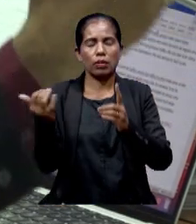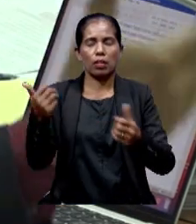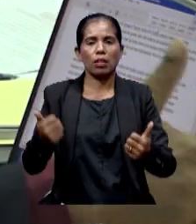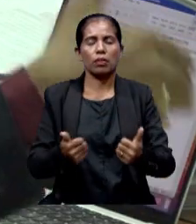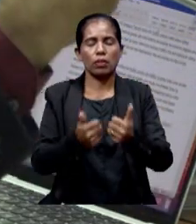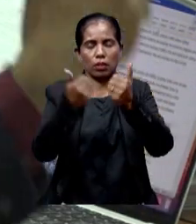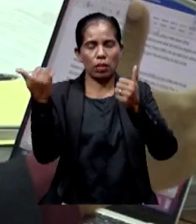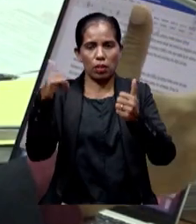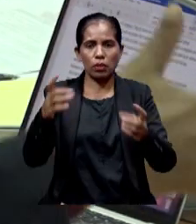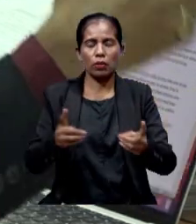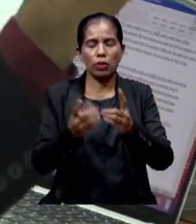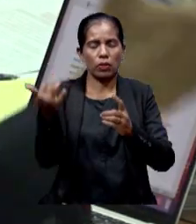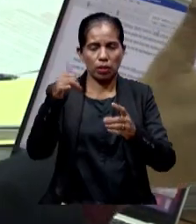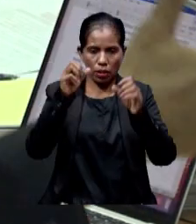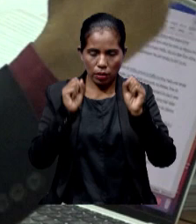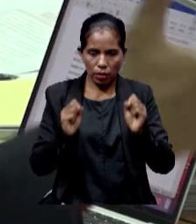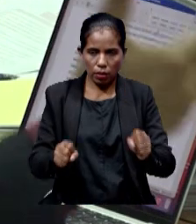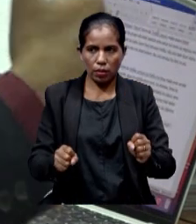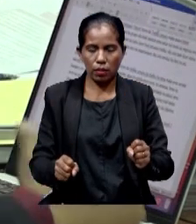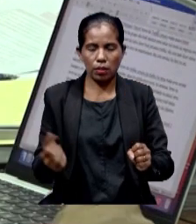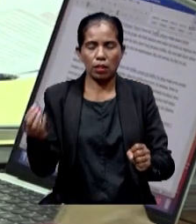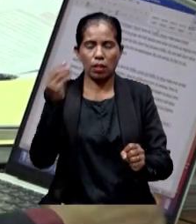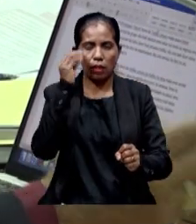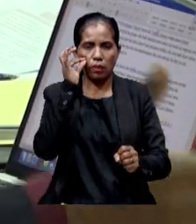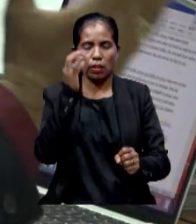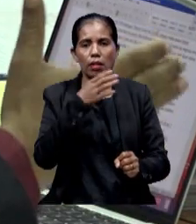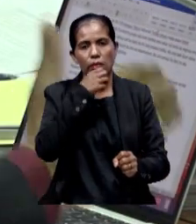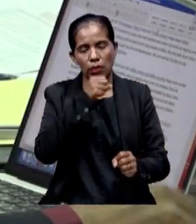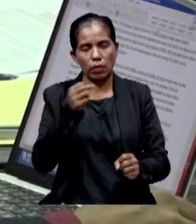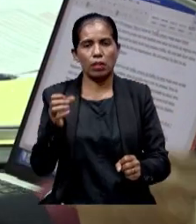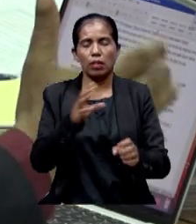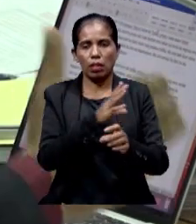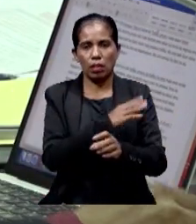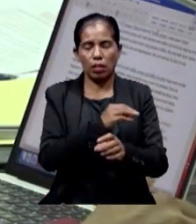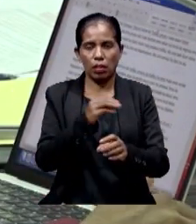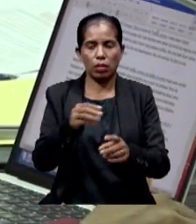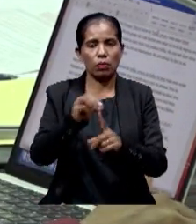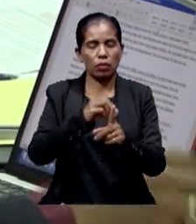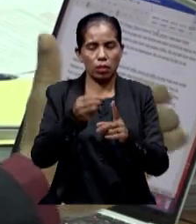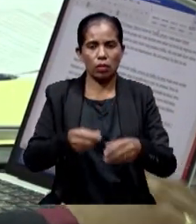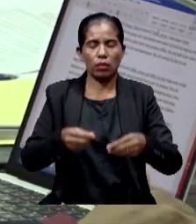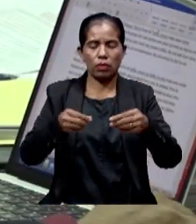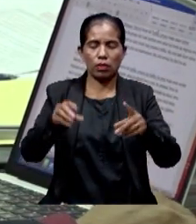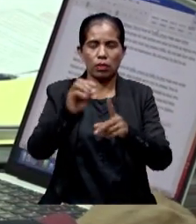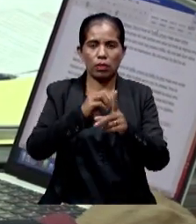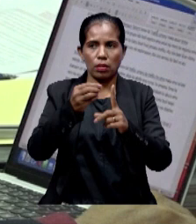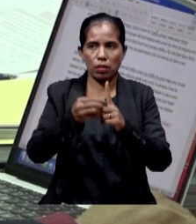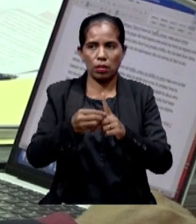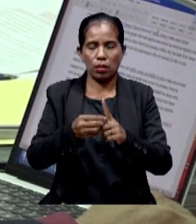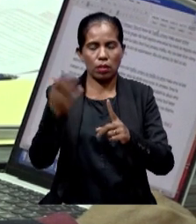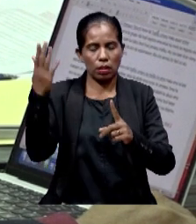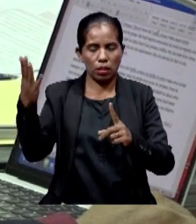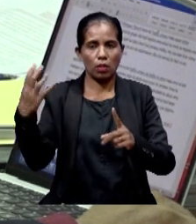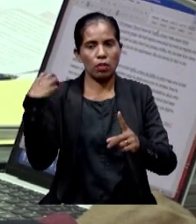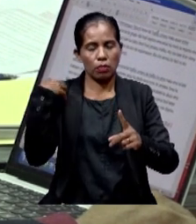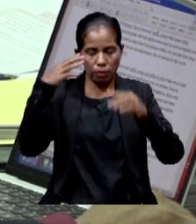ba suru sira para atu bele sirne sabra kai fuan sirne bele atu sosa para atu ba funcionari sira ta hang ia palasu di presiden da